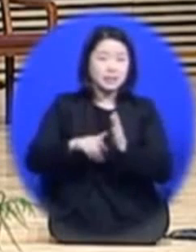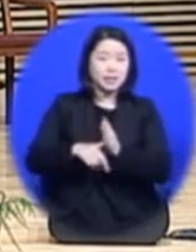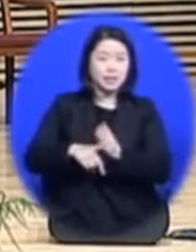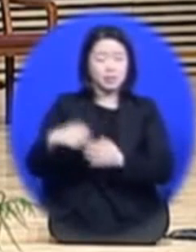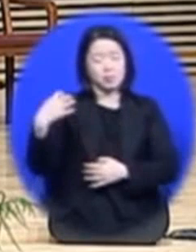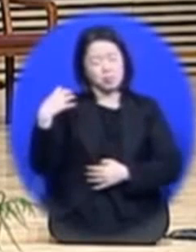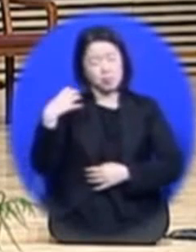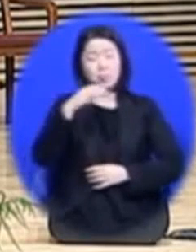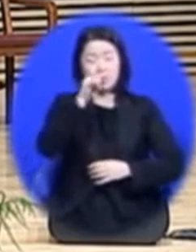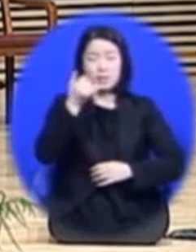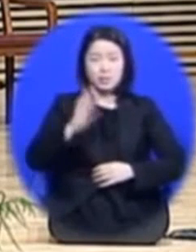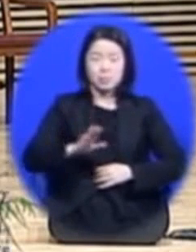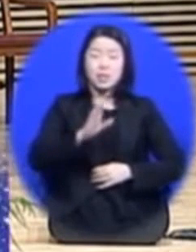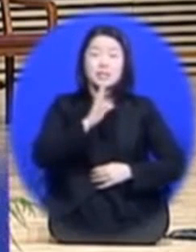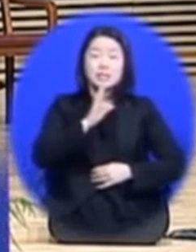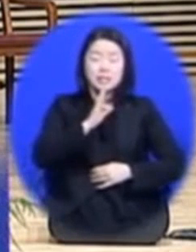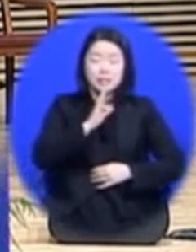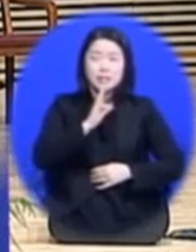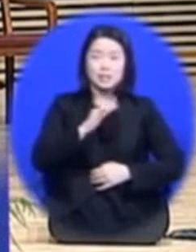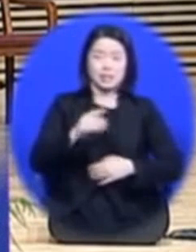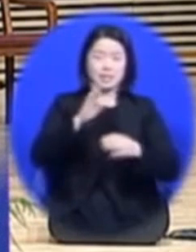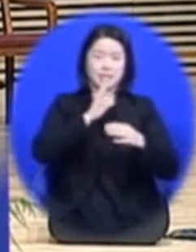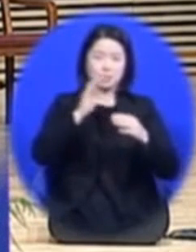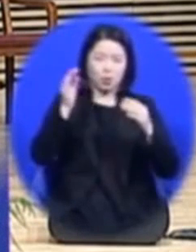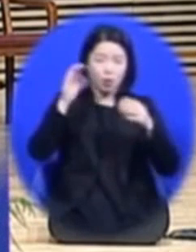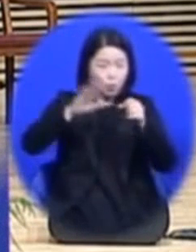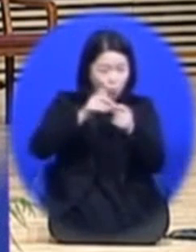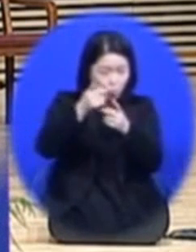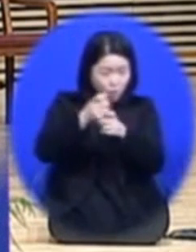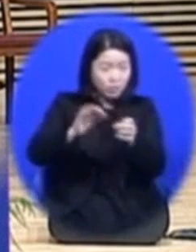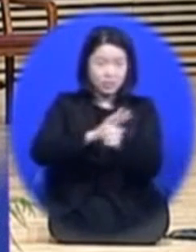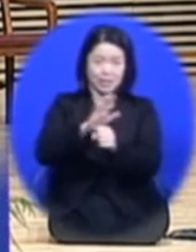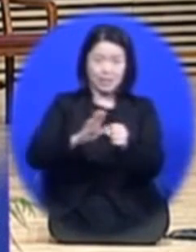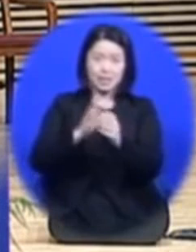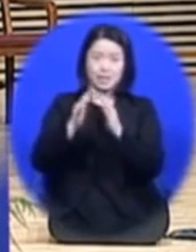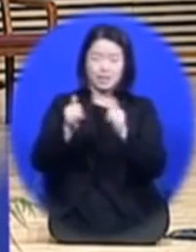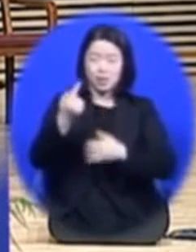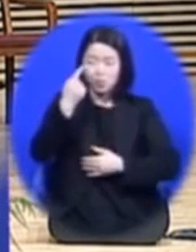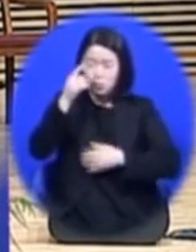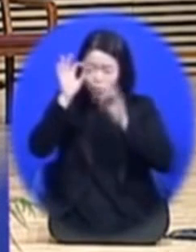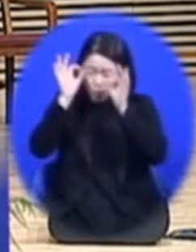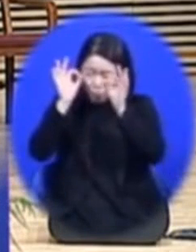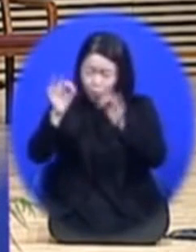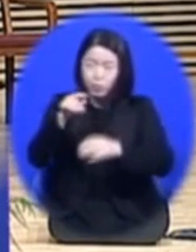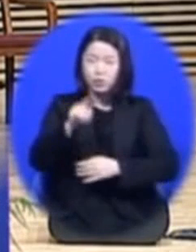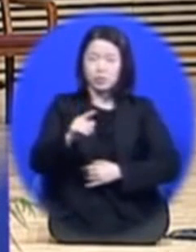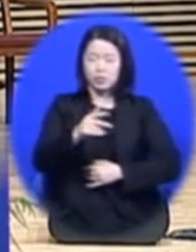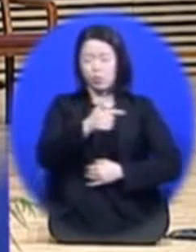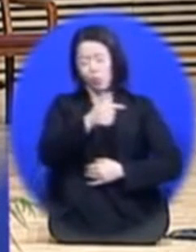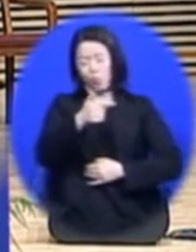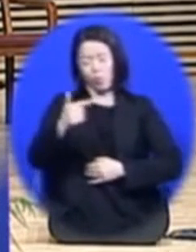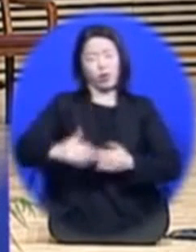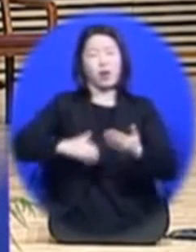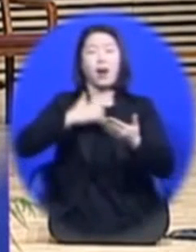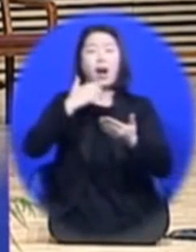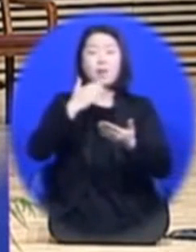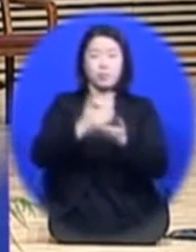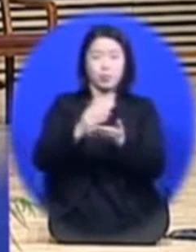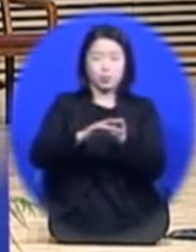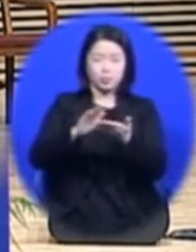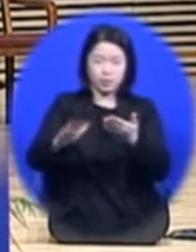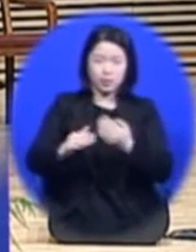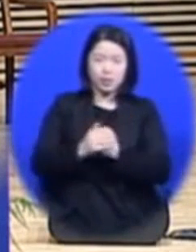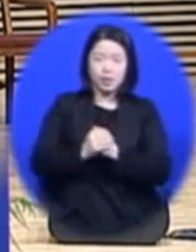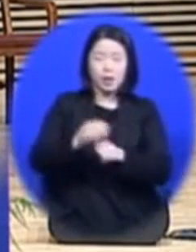부담스럽지만 실제로 원수를 사랑한 사람의 이야기를 눈으로 이렇게 보는 것은 굉장한 감동이었습니다.